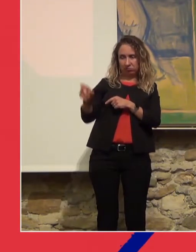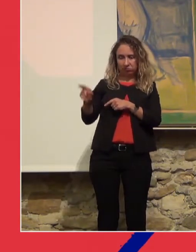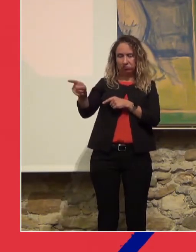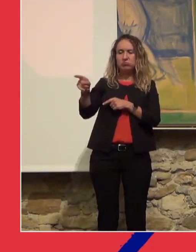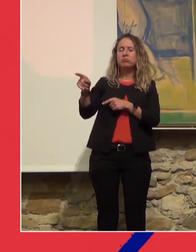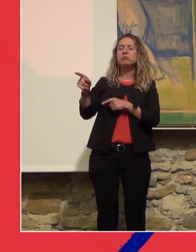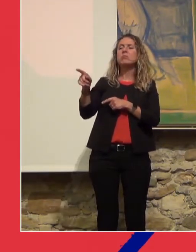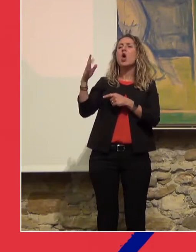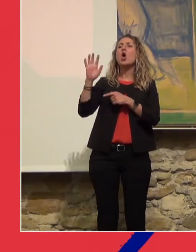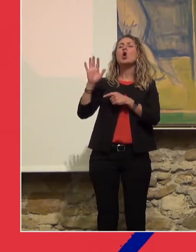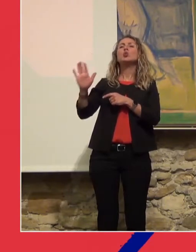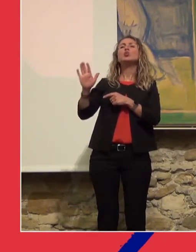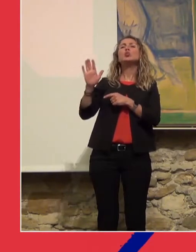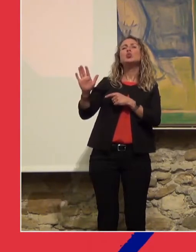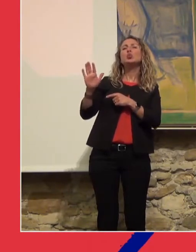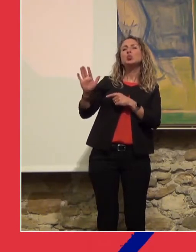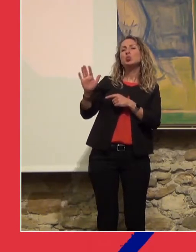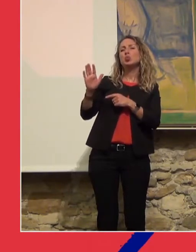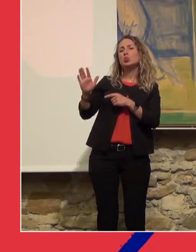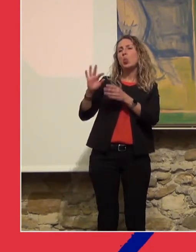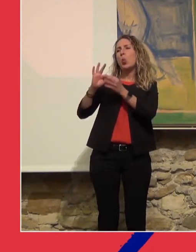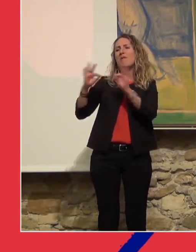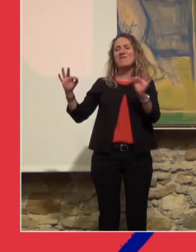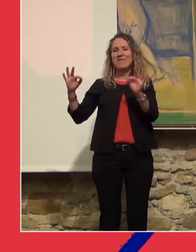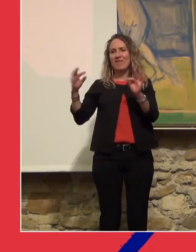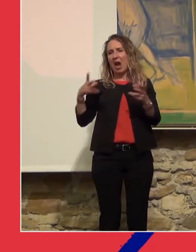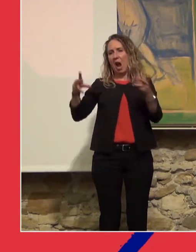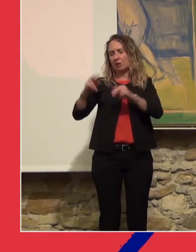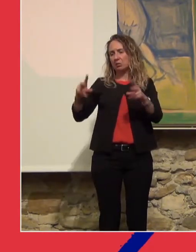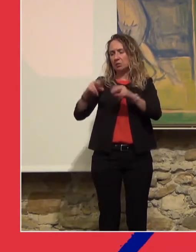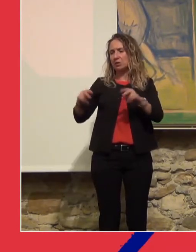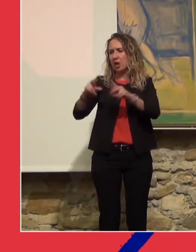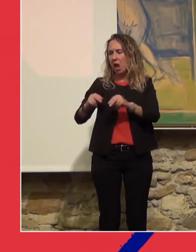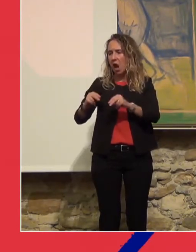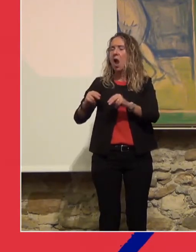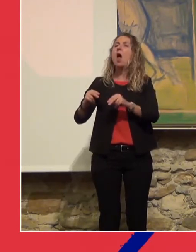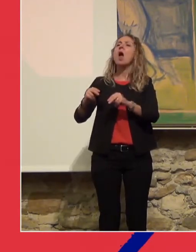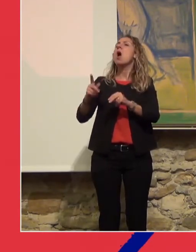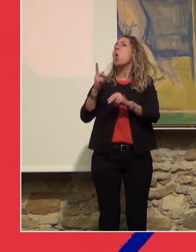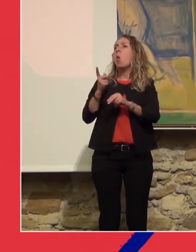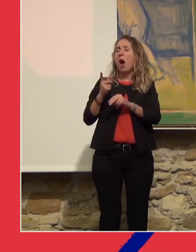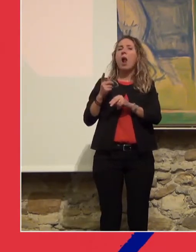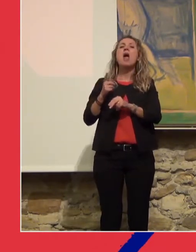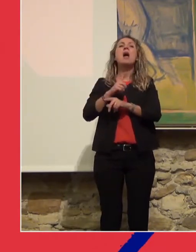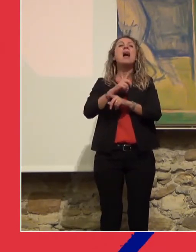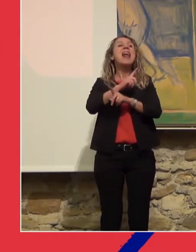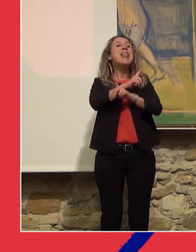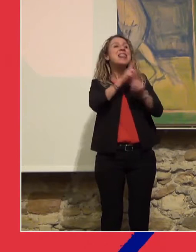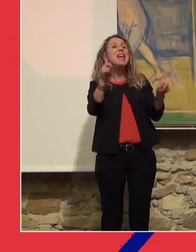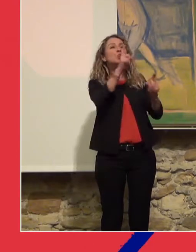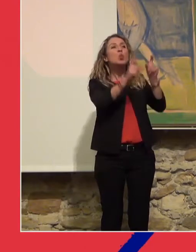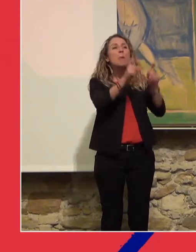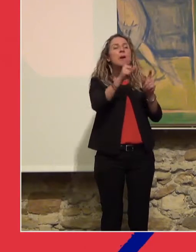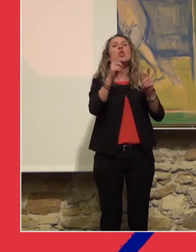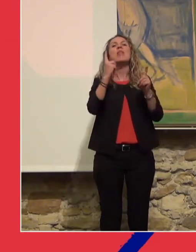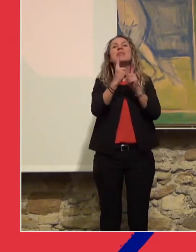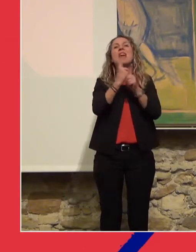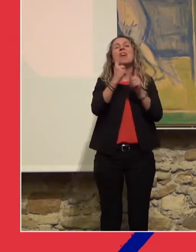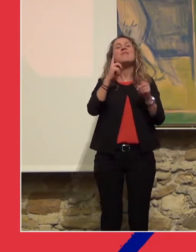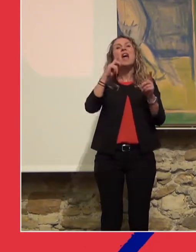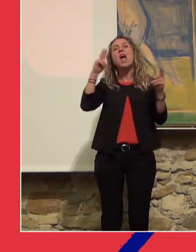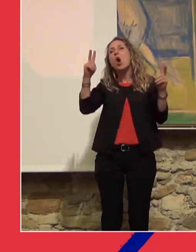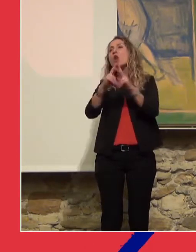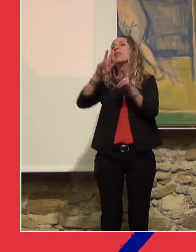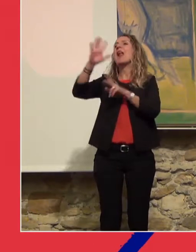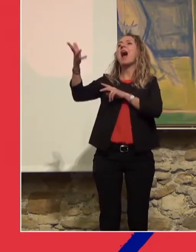era una specie di mantra: nessuno incontri nessuno, ripeteva all'infinito. Gli esperti